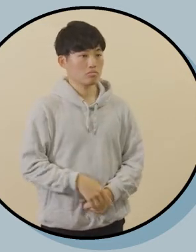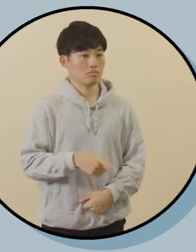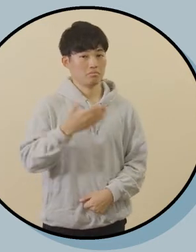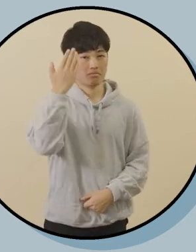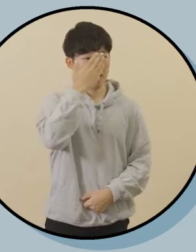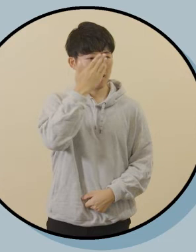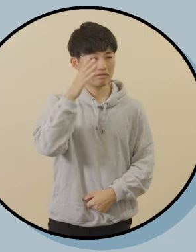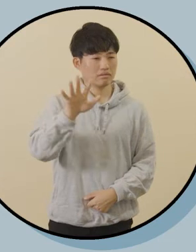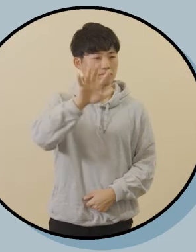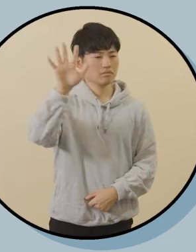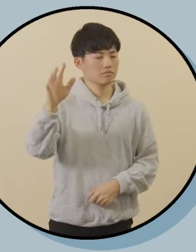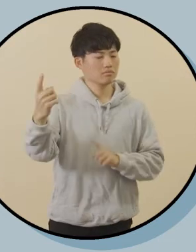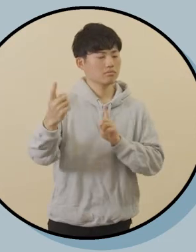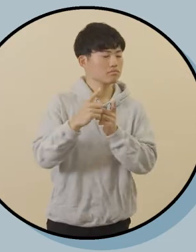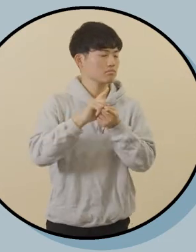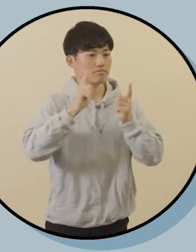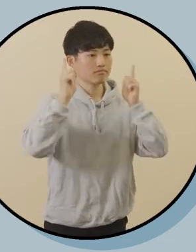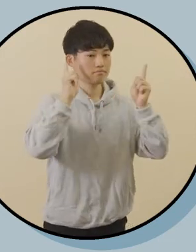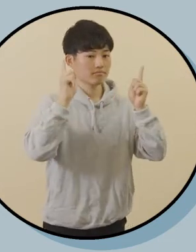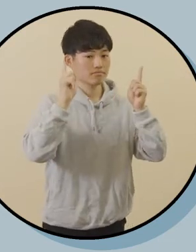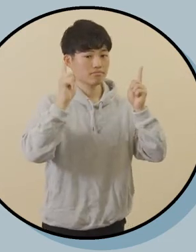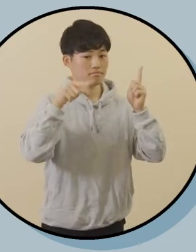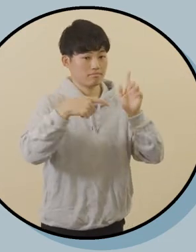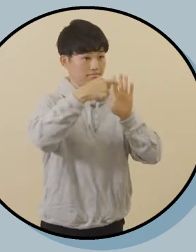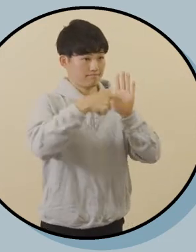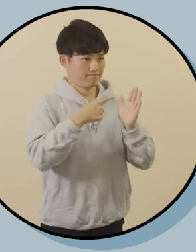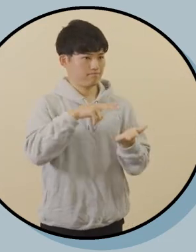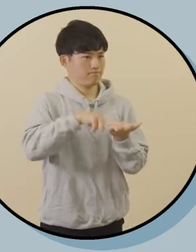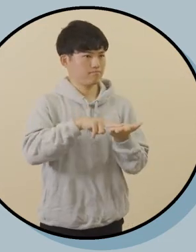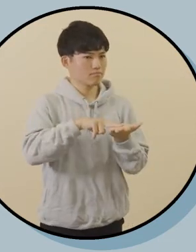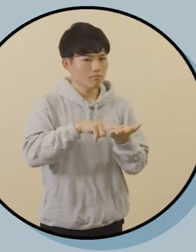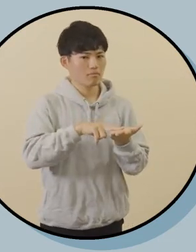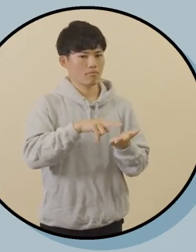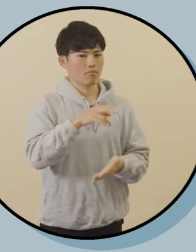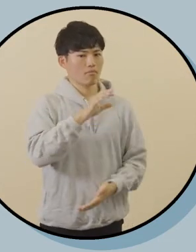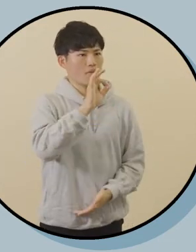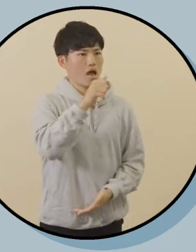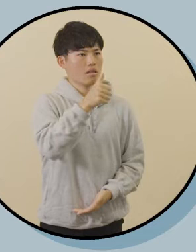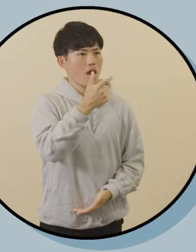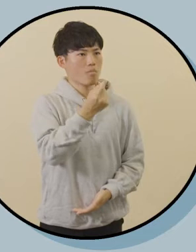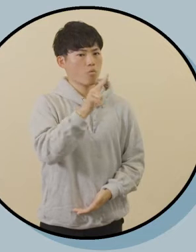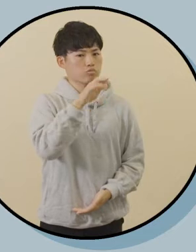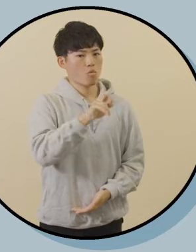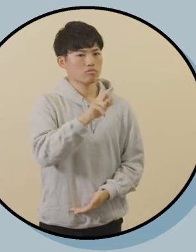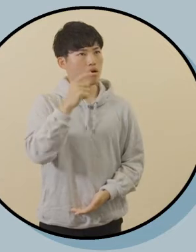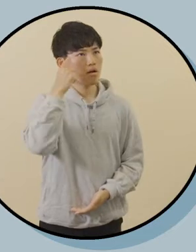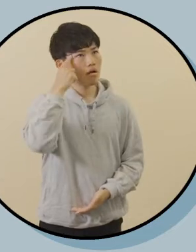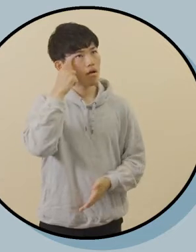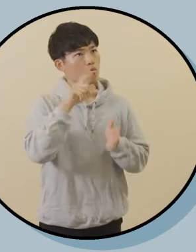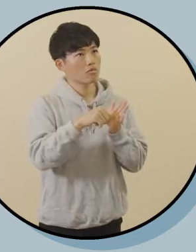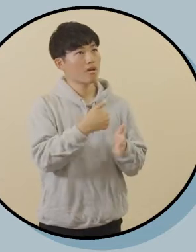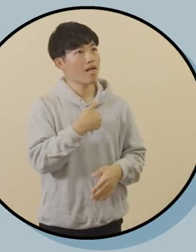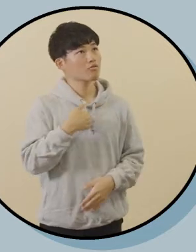させるのがね、本当天才的にうまいなと思っていて、なんかそういったこう見えないものと遊ぶとメタモルフォーゼって考えたのに、私も静か